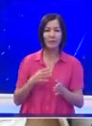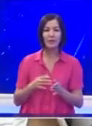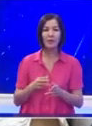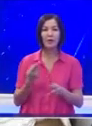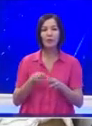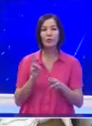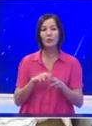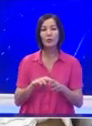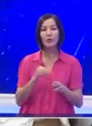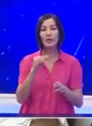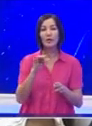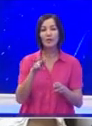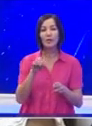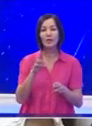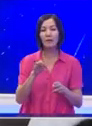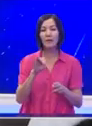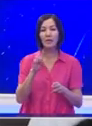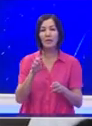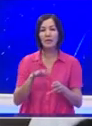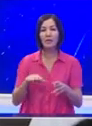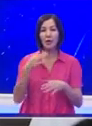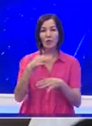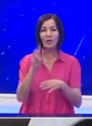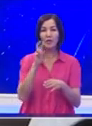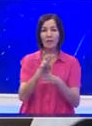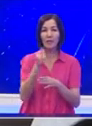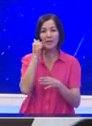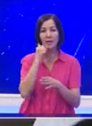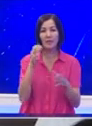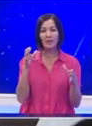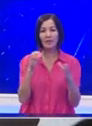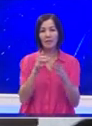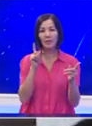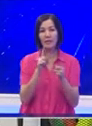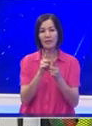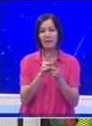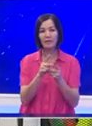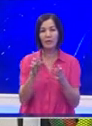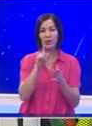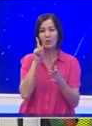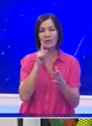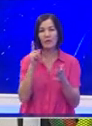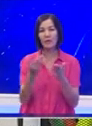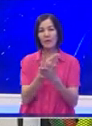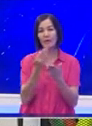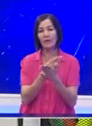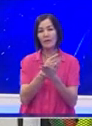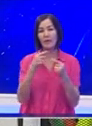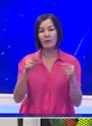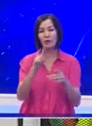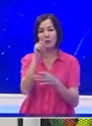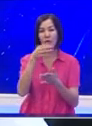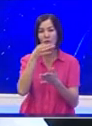Сондай ақ Жандарбек Мәлібекұлы Ескелді ауданында да болды. Қариялармен кездесіп, жастарға танымды әңгіме өрбітті. Түрлі сұрақтарға жауап